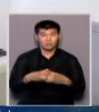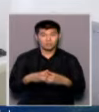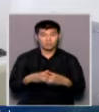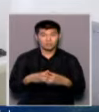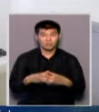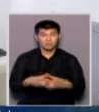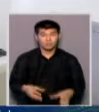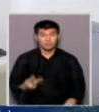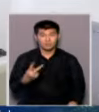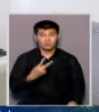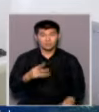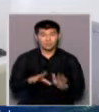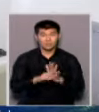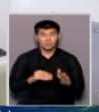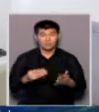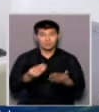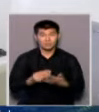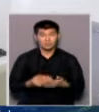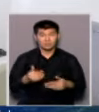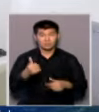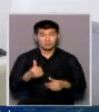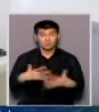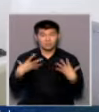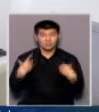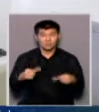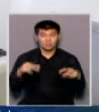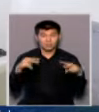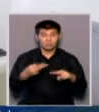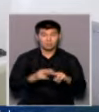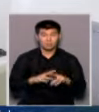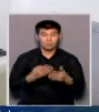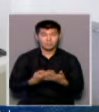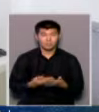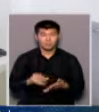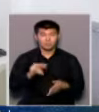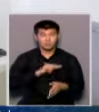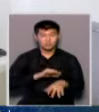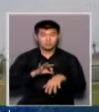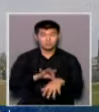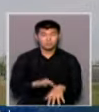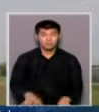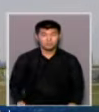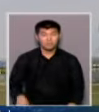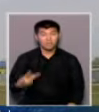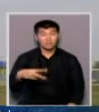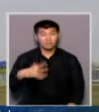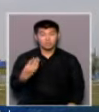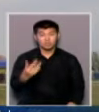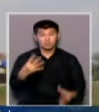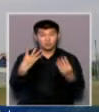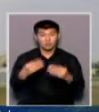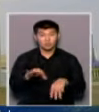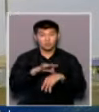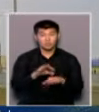бағанағы денсаулығы, екіншісі сайлаушылардың, байқаушылардың денсаулығы. Сондықтан да бұл мәселе бойынша біз жұмыстар жүргізіп жатырмыз. 25 шілде күні